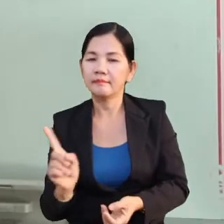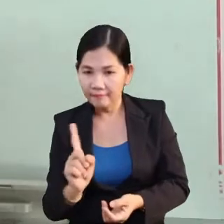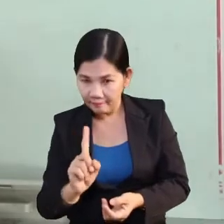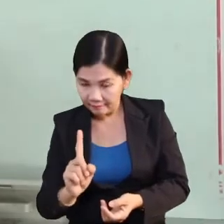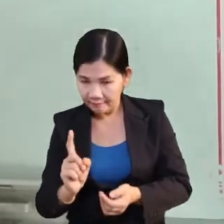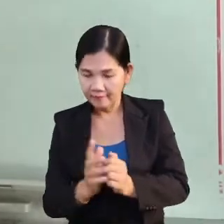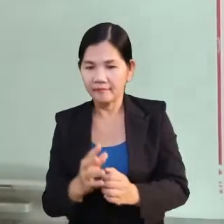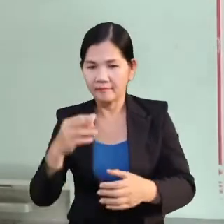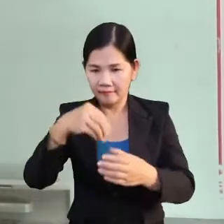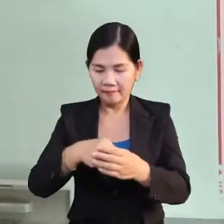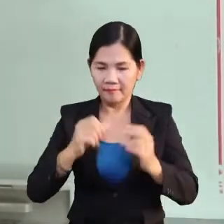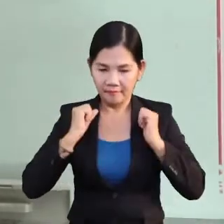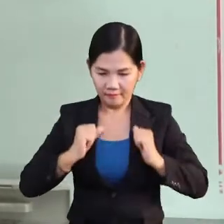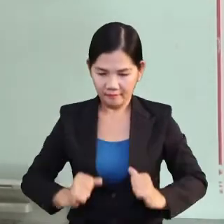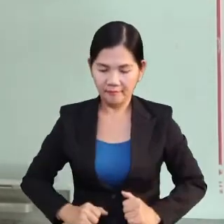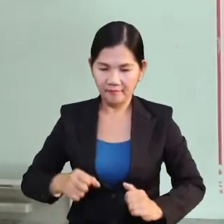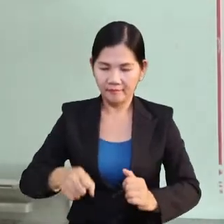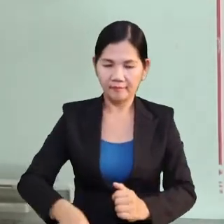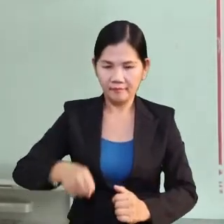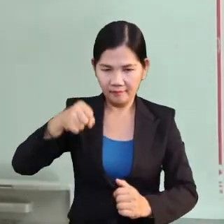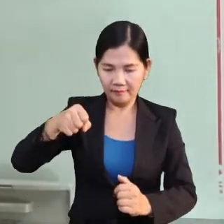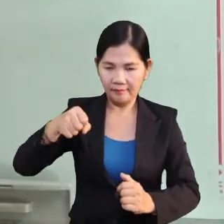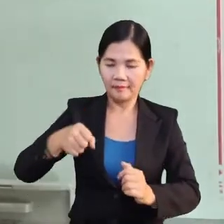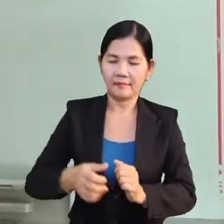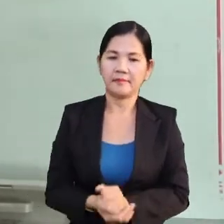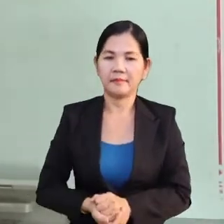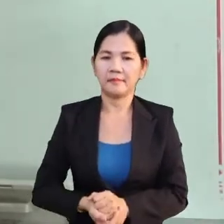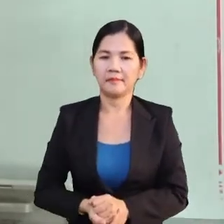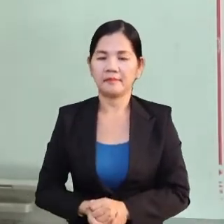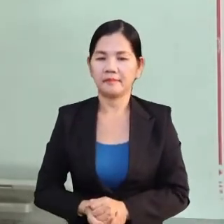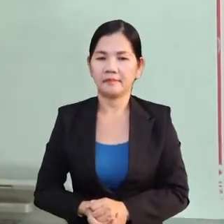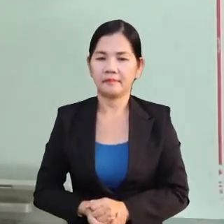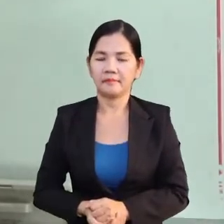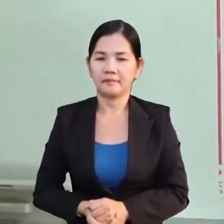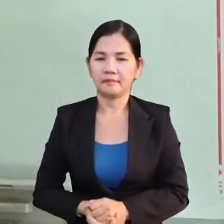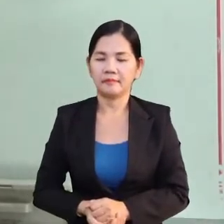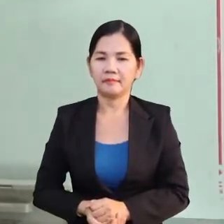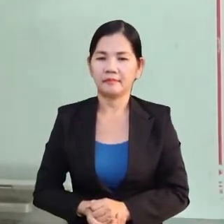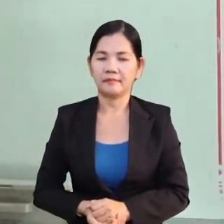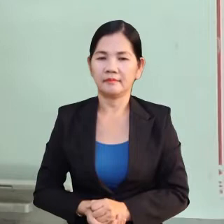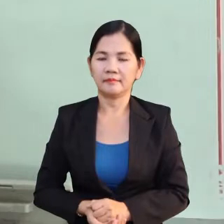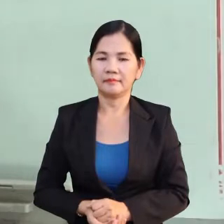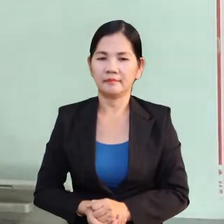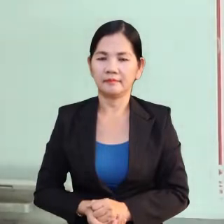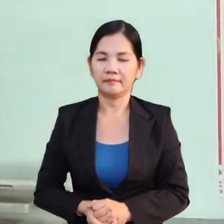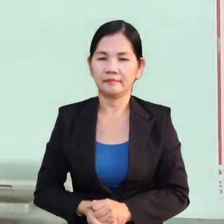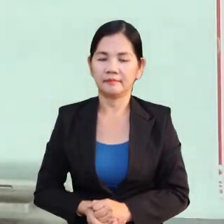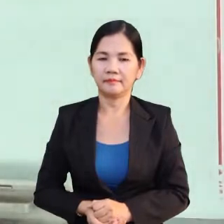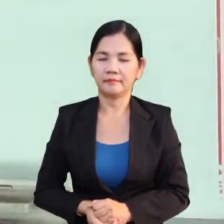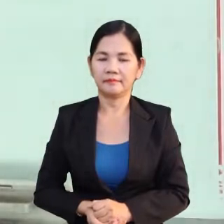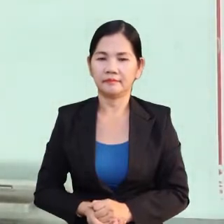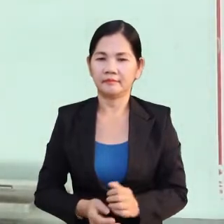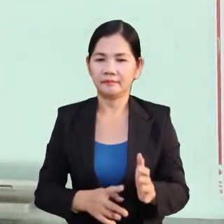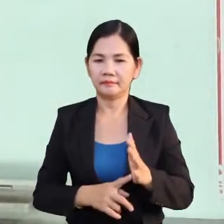គឺដាក់ចូលនៅក្នុងកាតាបនេះដែរចាអញ្ចឹងបន្តទៀតអ្នកគ្រូនឹងមានអ្វីបង្ហាញក៏មើលទាំងអស់គ្នា